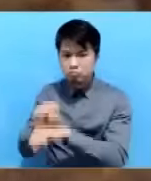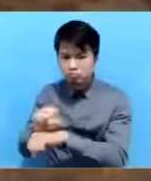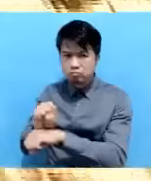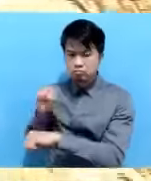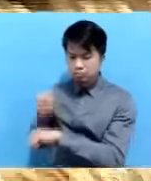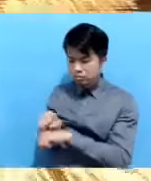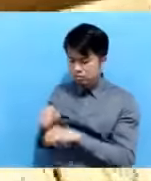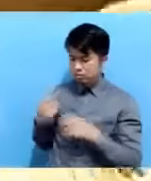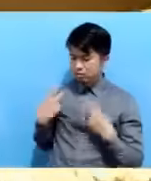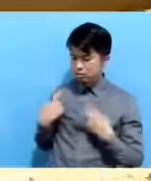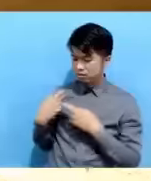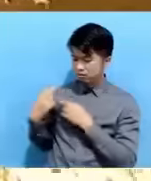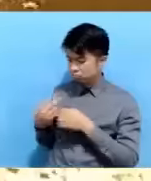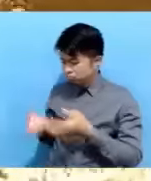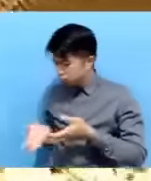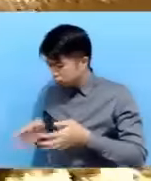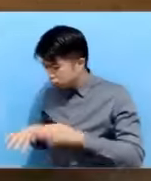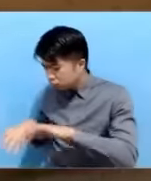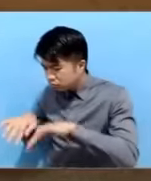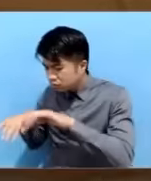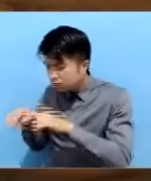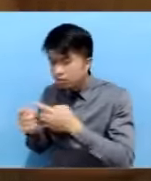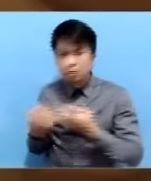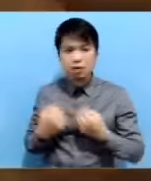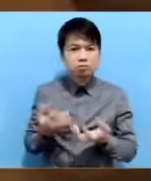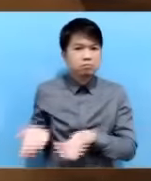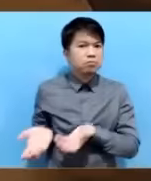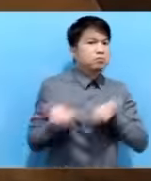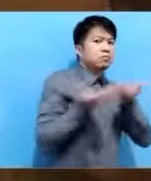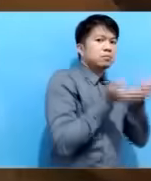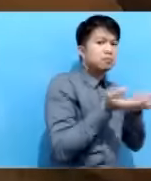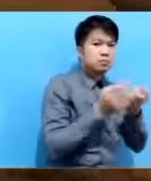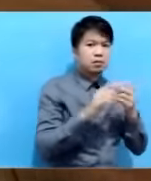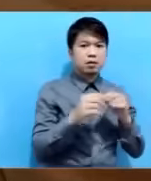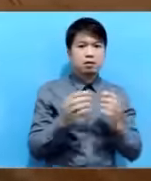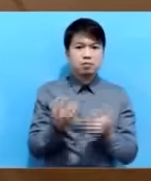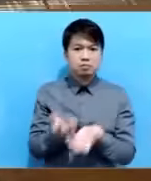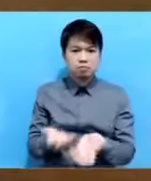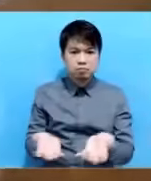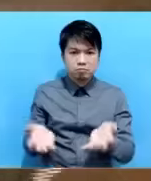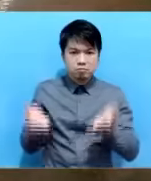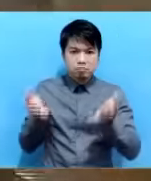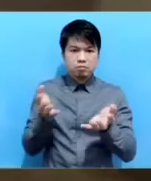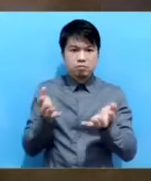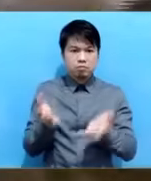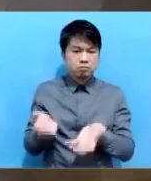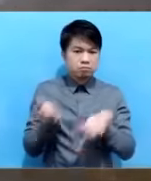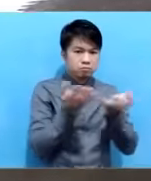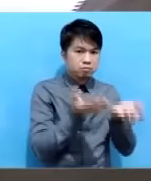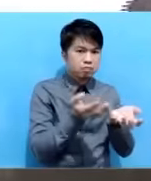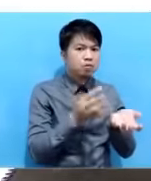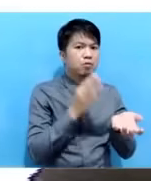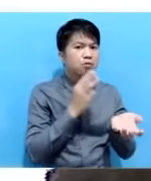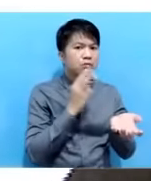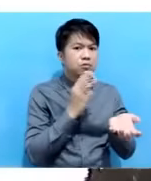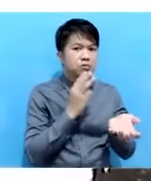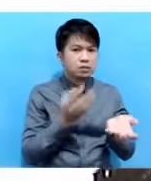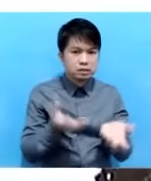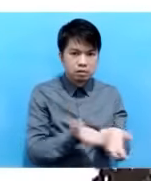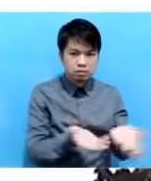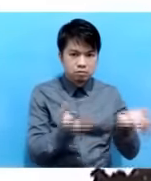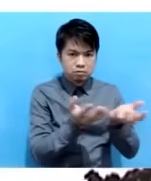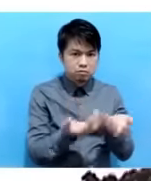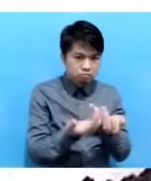lupa at meron ding tagahango. Ang lupang nakuha, ibinababad sa tubig at hinahalo para maihiwalay ang lupa